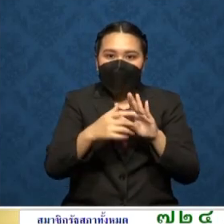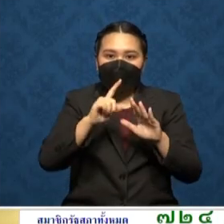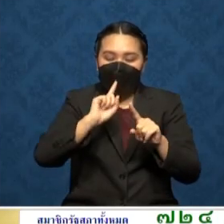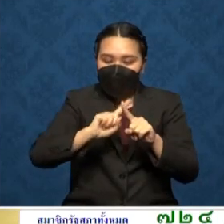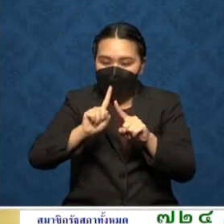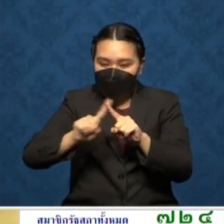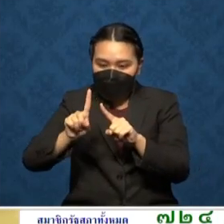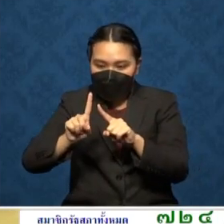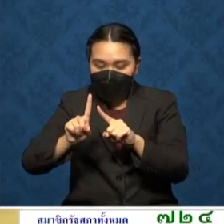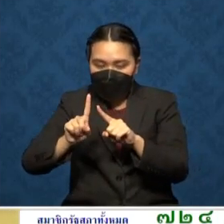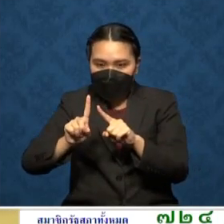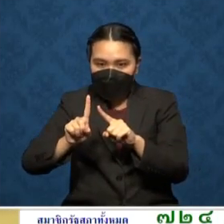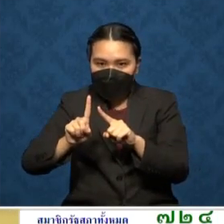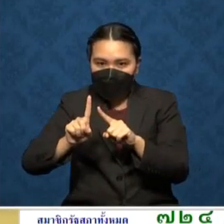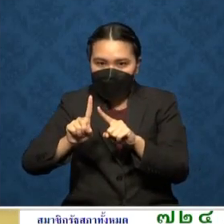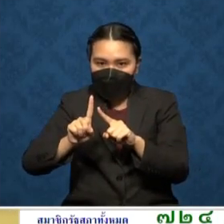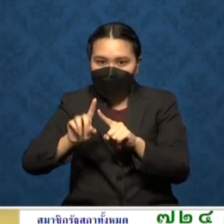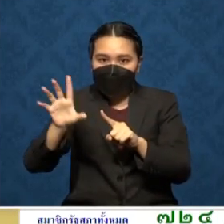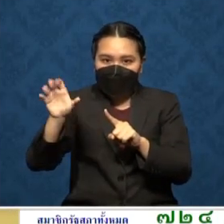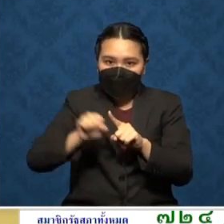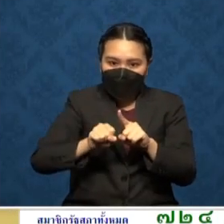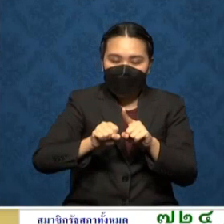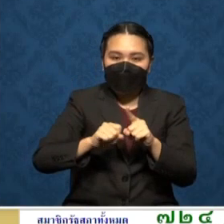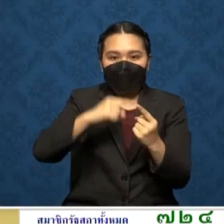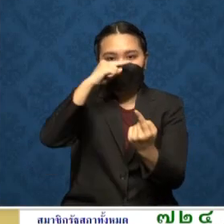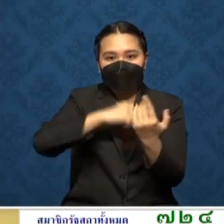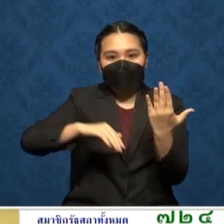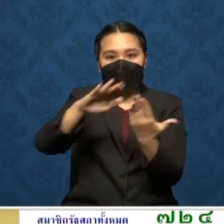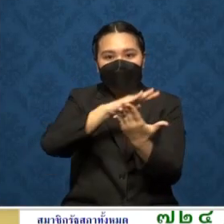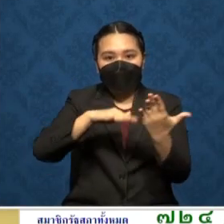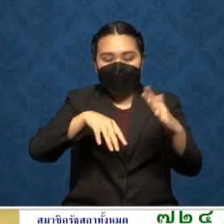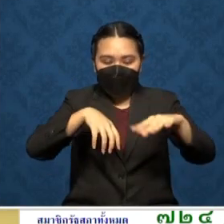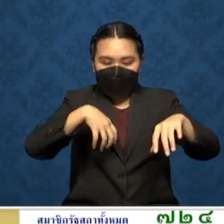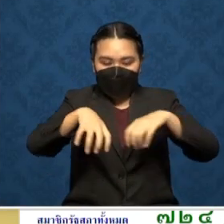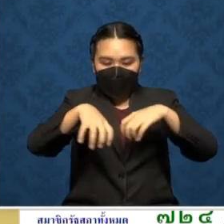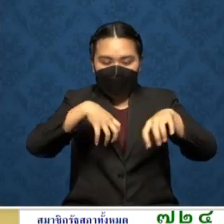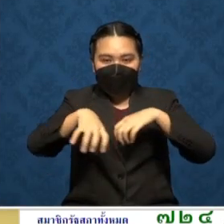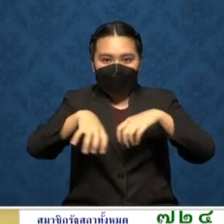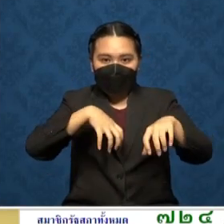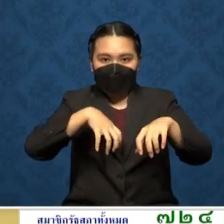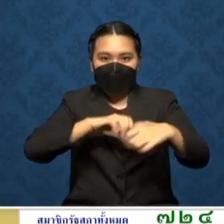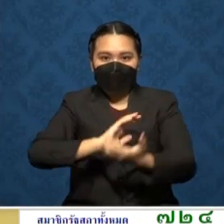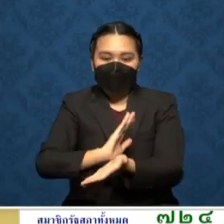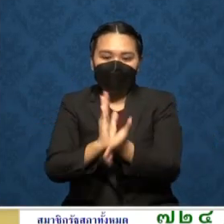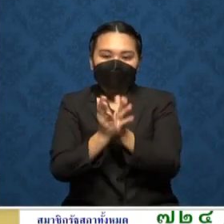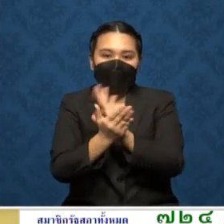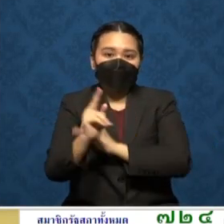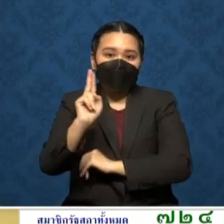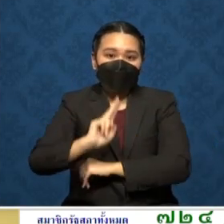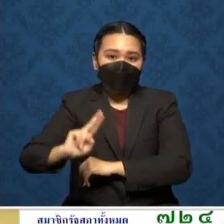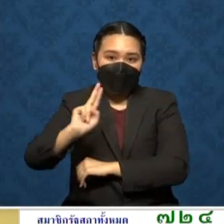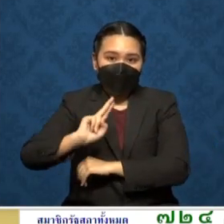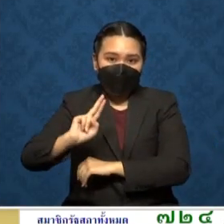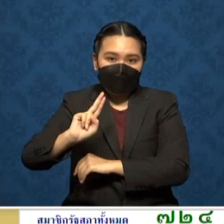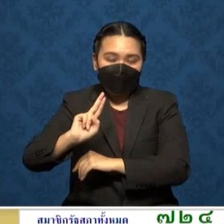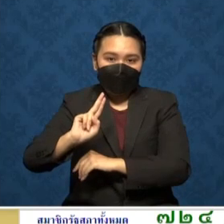ใช้ในการบริหารราชการแผ่นดินโดยการประยุกต์ใช้ให้เข้ากับ